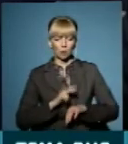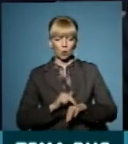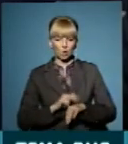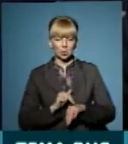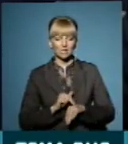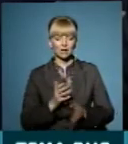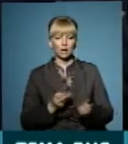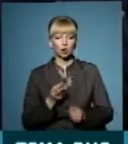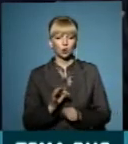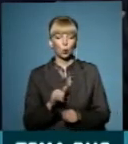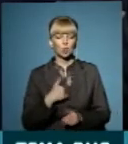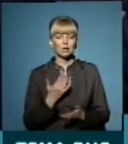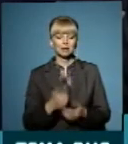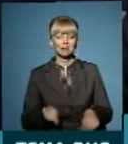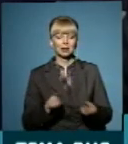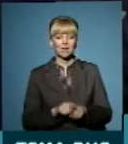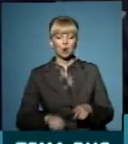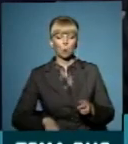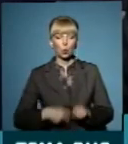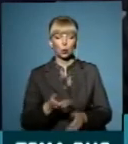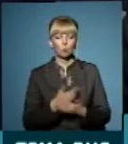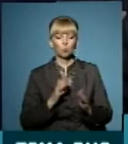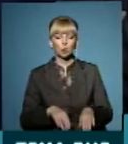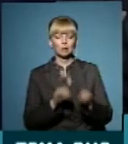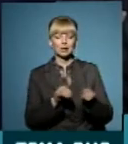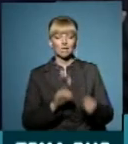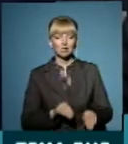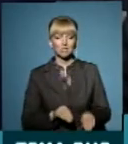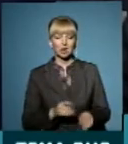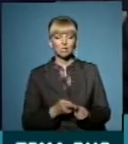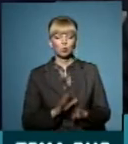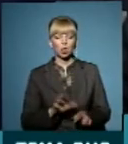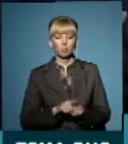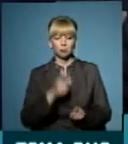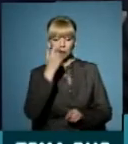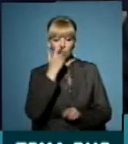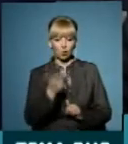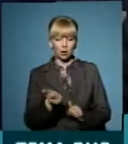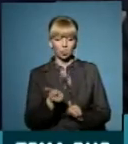Але якщо у нас за такі порушення ми будемо складати акт, це буде як попередження,